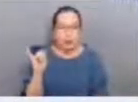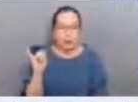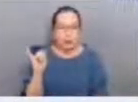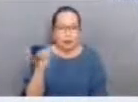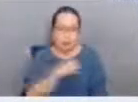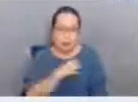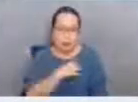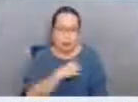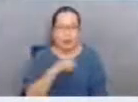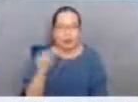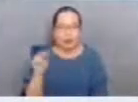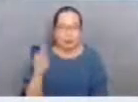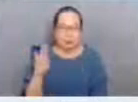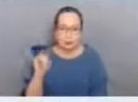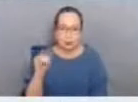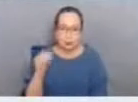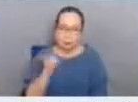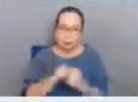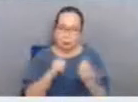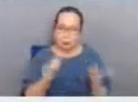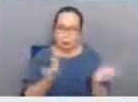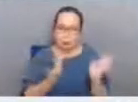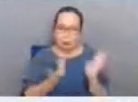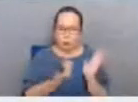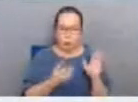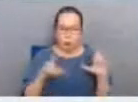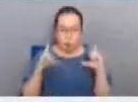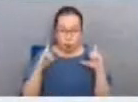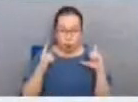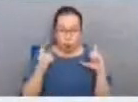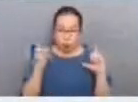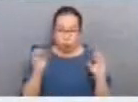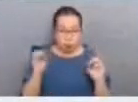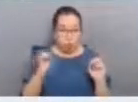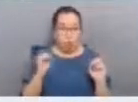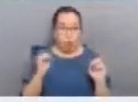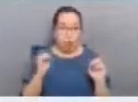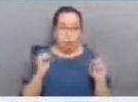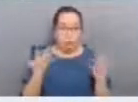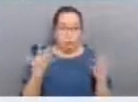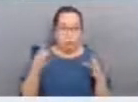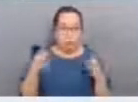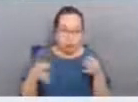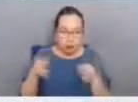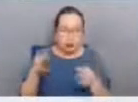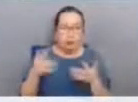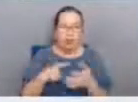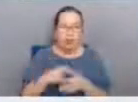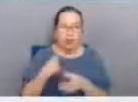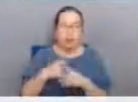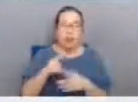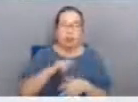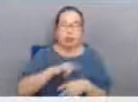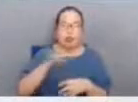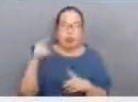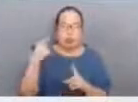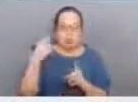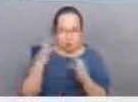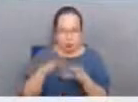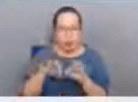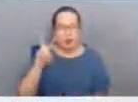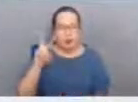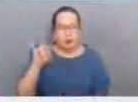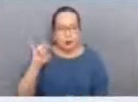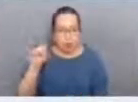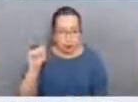Ano? Atin pong kailangan palahanan ang ating mga kababayan na iwasan po ninyo na maging biktima po kayo